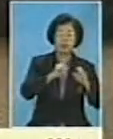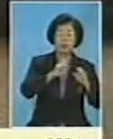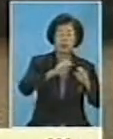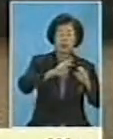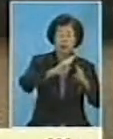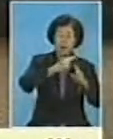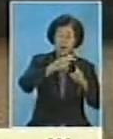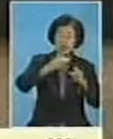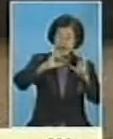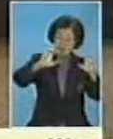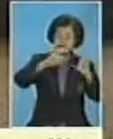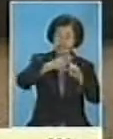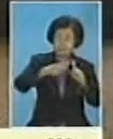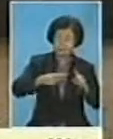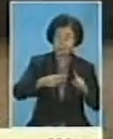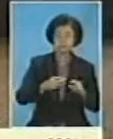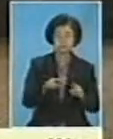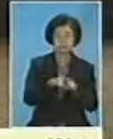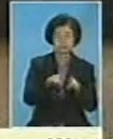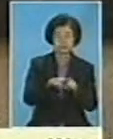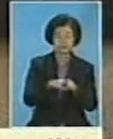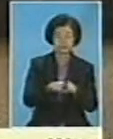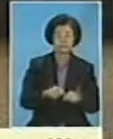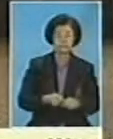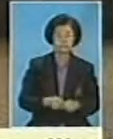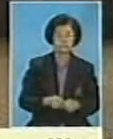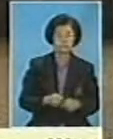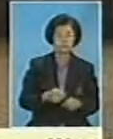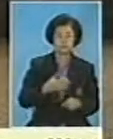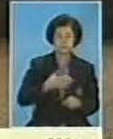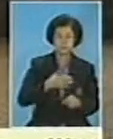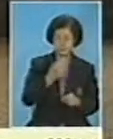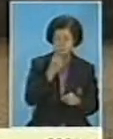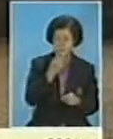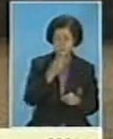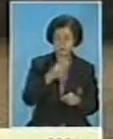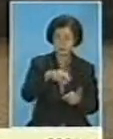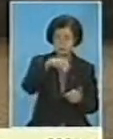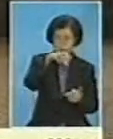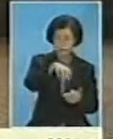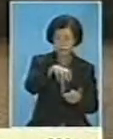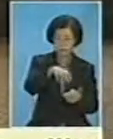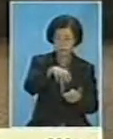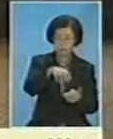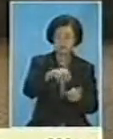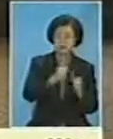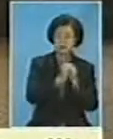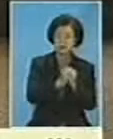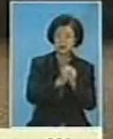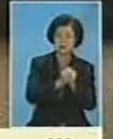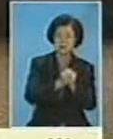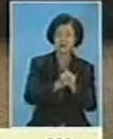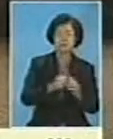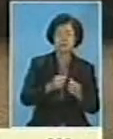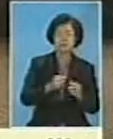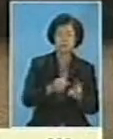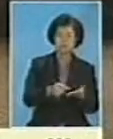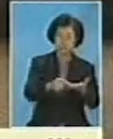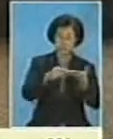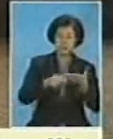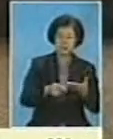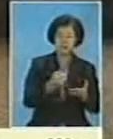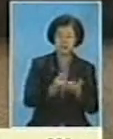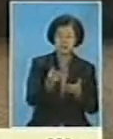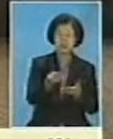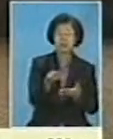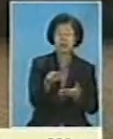กันกระผมเห็นว่าการที่หน่วยงานรัฐวิสาหกิจต่างประเทศได้เสนอซื้อข้าว